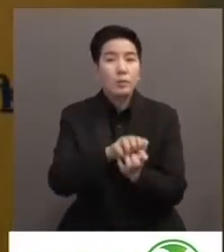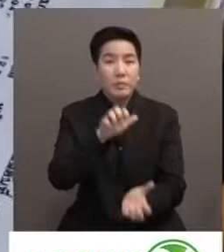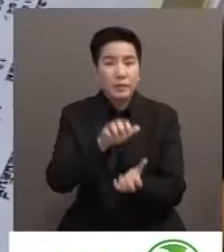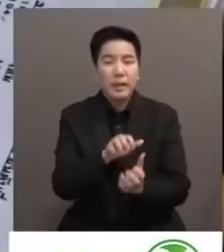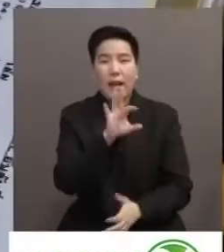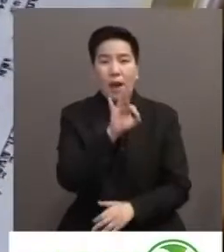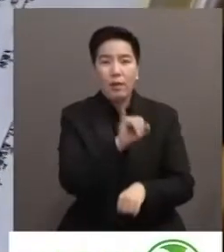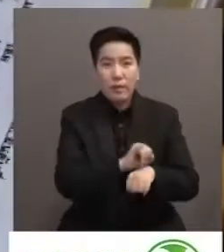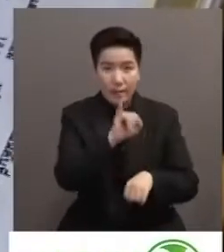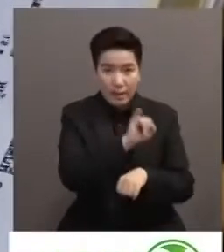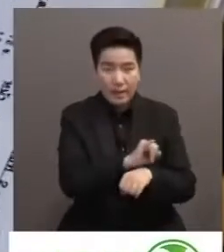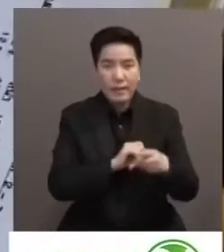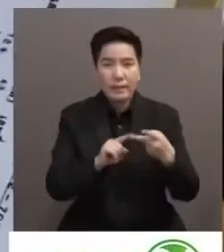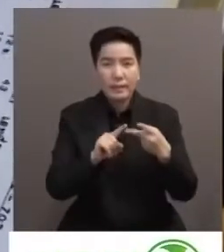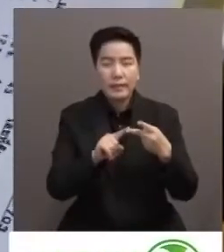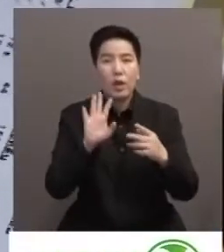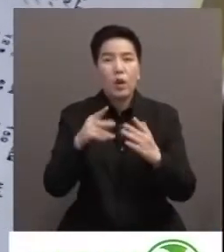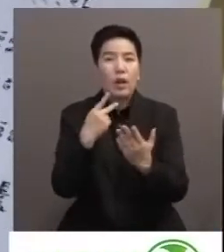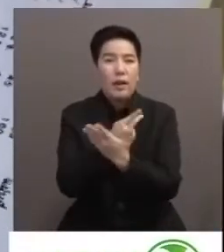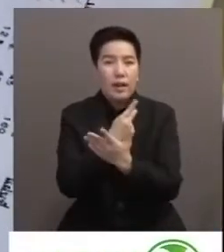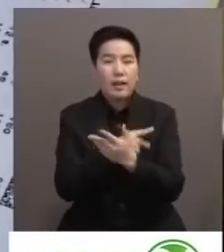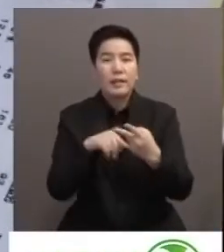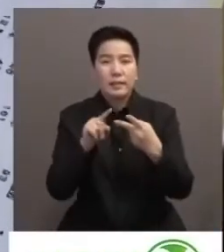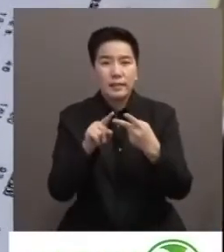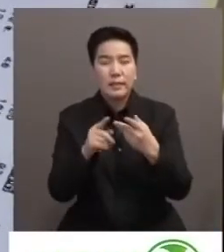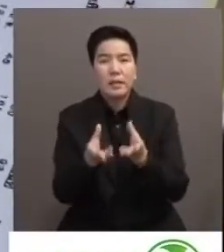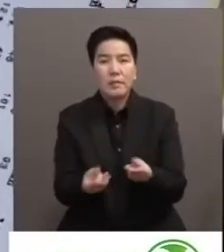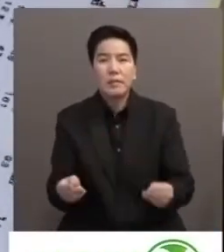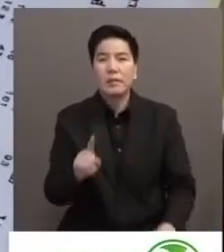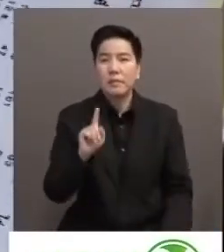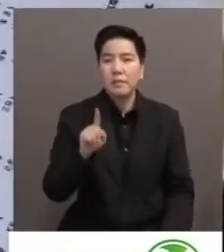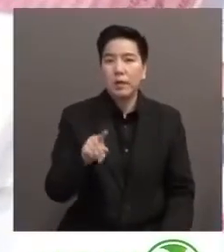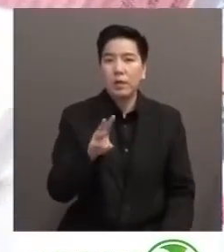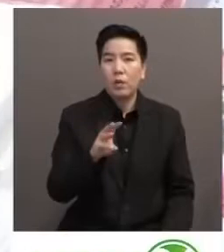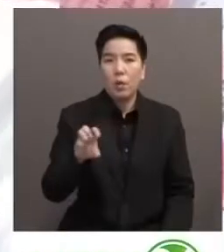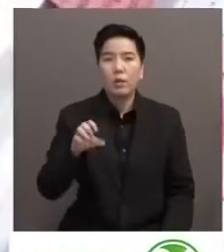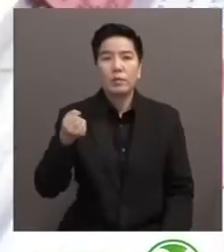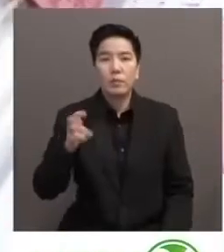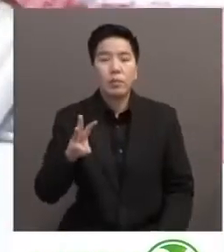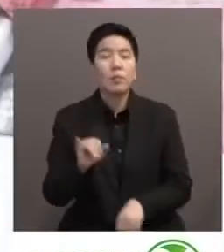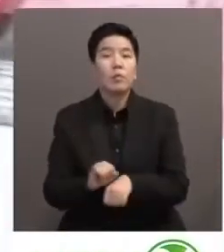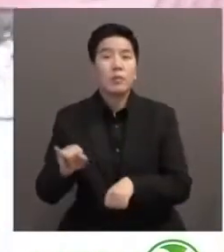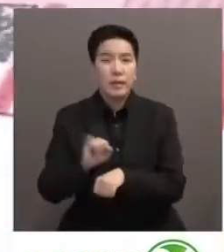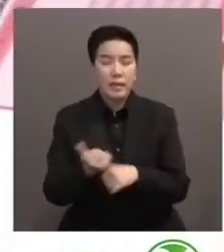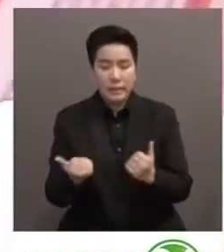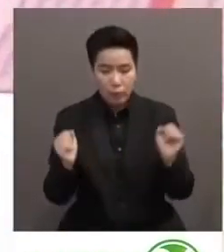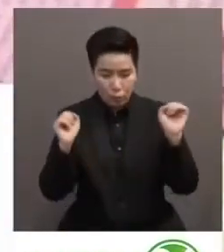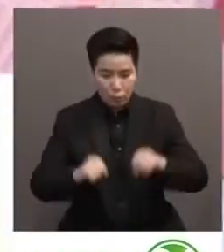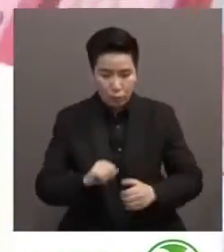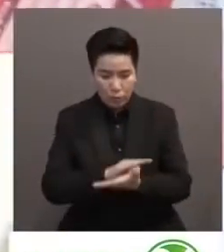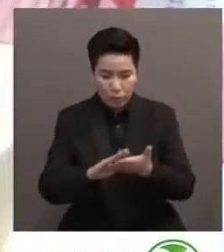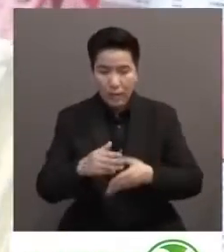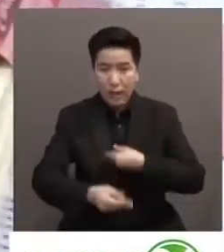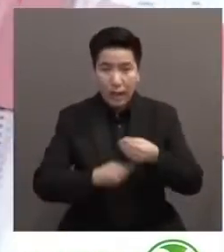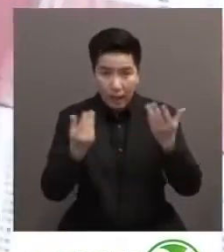ไร่แล้วก็ที่อำเภอไซโยกจังหวัดกาญจนบุรีจำนวน 1,616 ไร่ซึ่งก็ได้ตกลงเบื้องต้นนะครับขาย